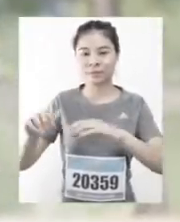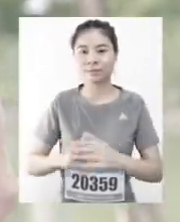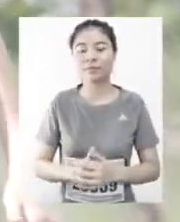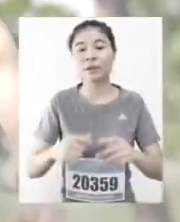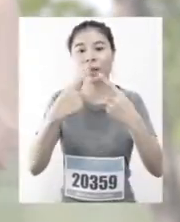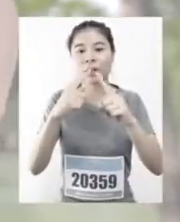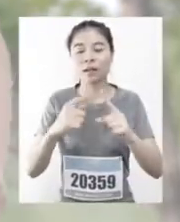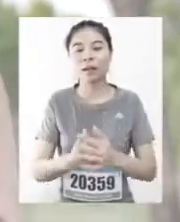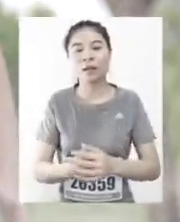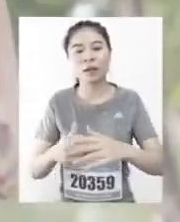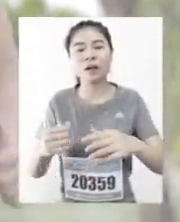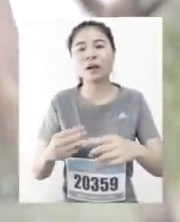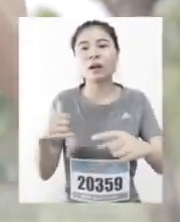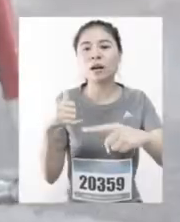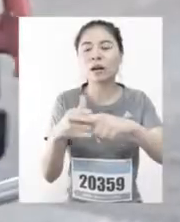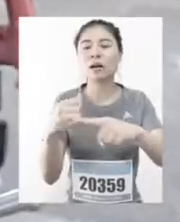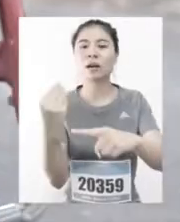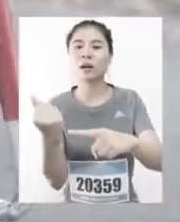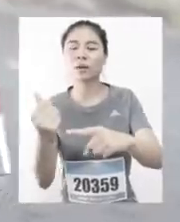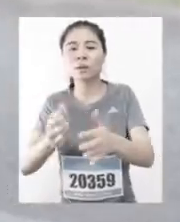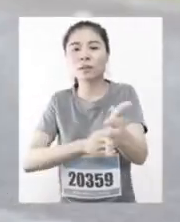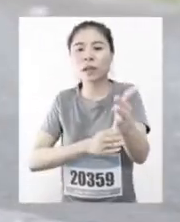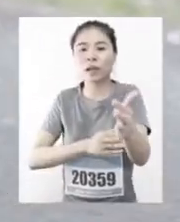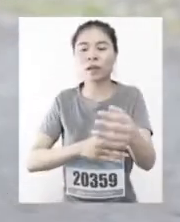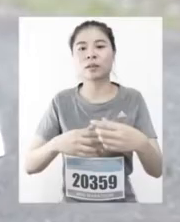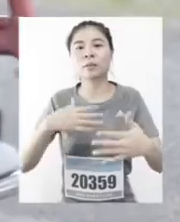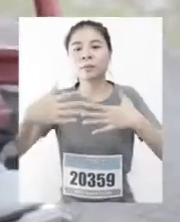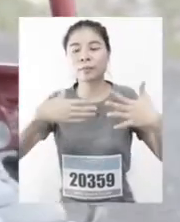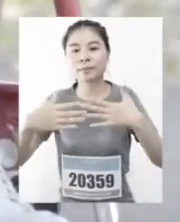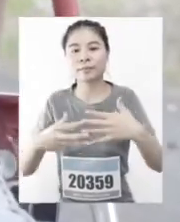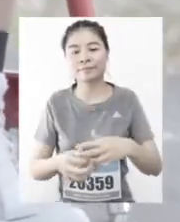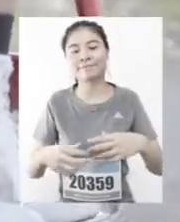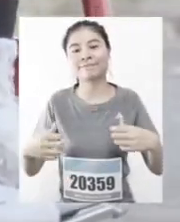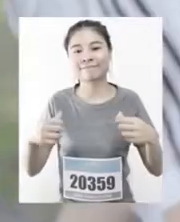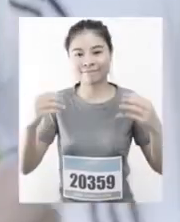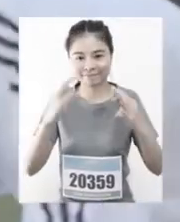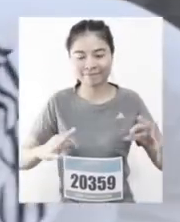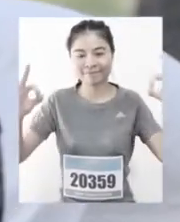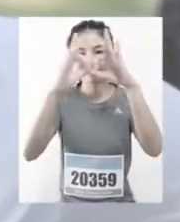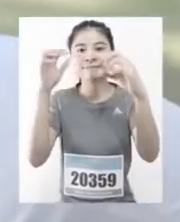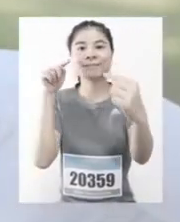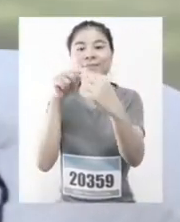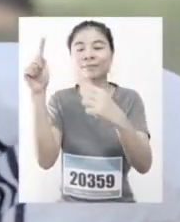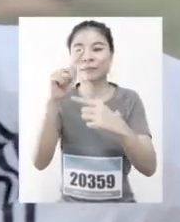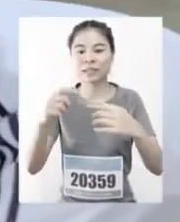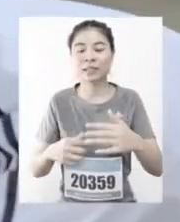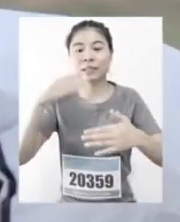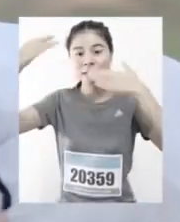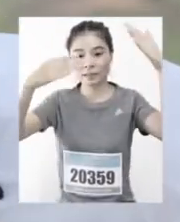แต่ไม่ว่าจะเข้าที่เท่าไหร่แค่คุณออกมาวิ่งก็ชนะแล้วถึงไม่ช